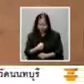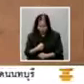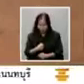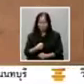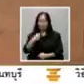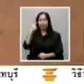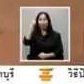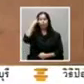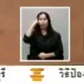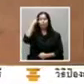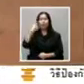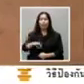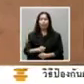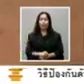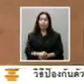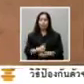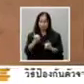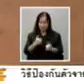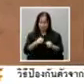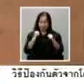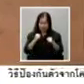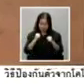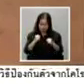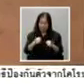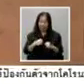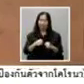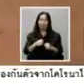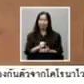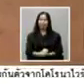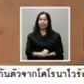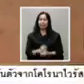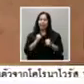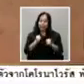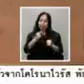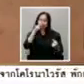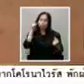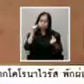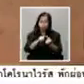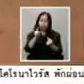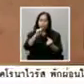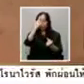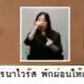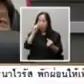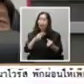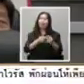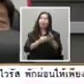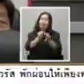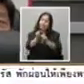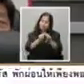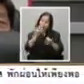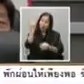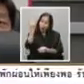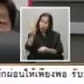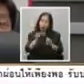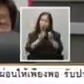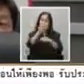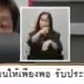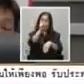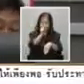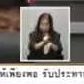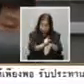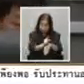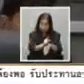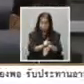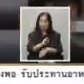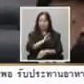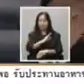ดนำเพื่อจะเข้าสู่ สิ่งที่ผมจะพูด เรื่องอื่นนี่ผมอนุญาต ที่ผมพูดเนี่ยผมพูดเพื่ออธิบายให้ท่านประธานและเพื่อนส